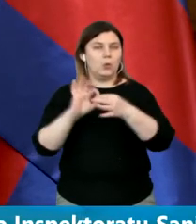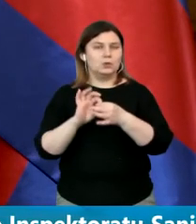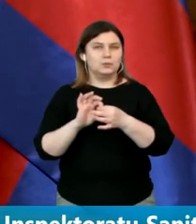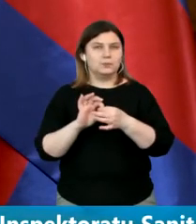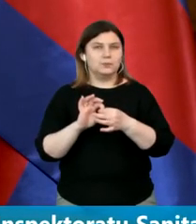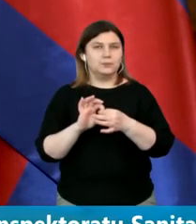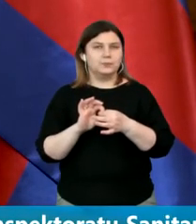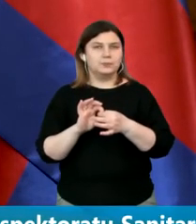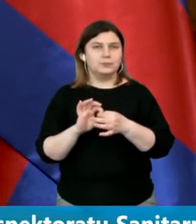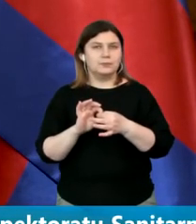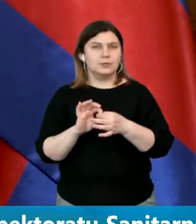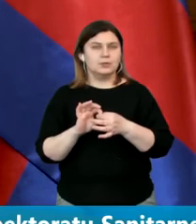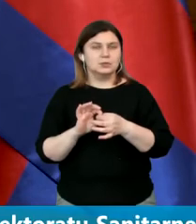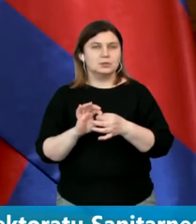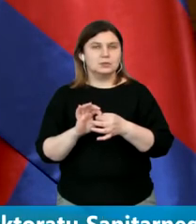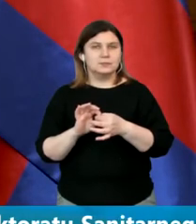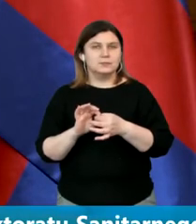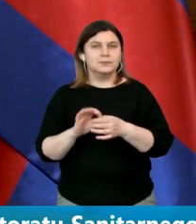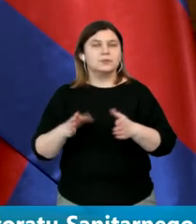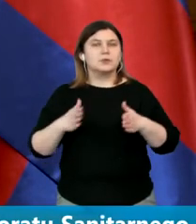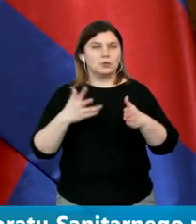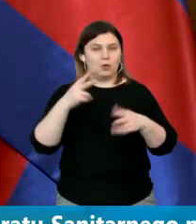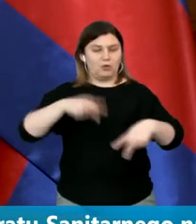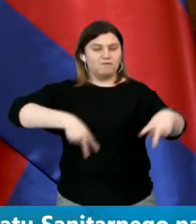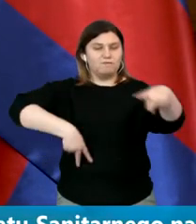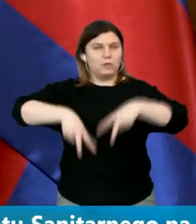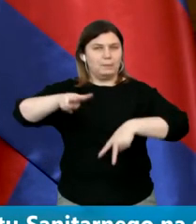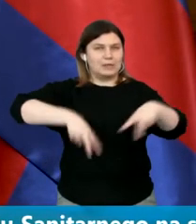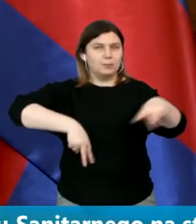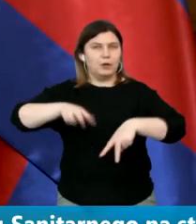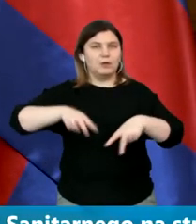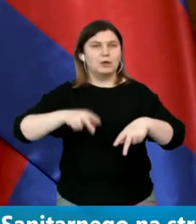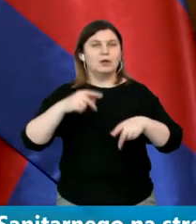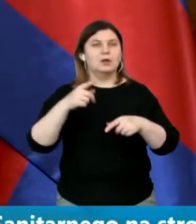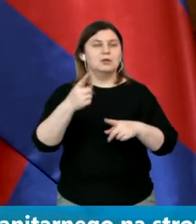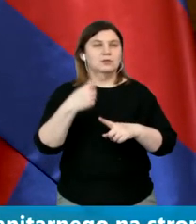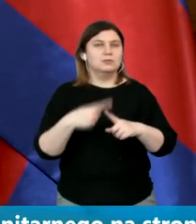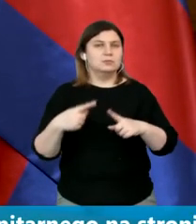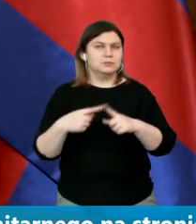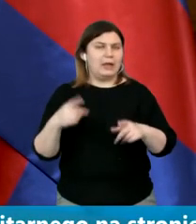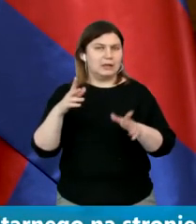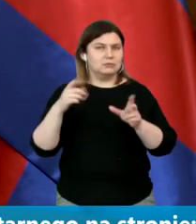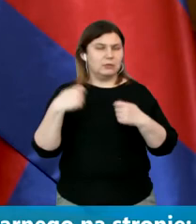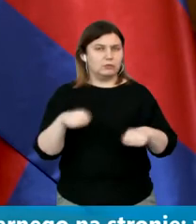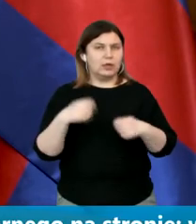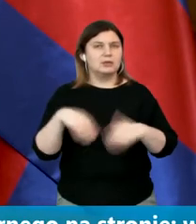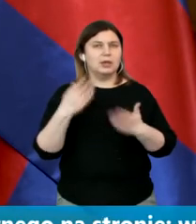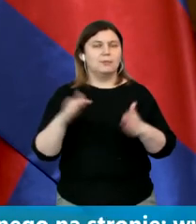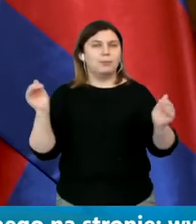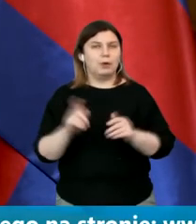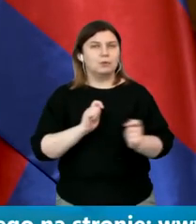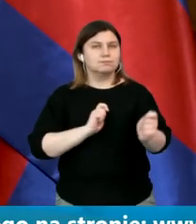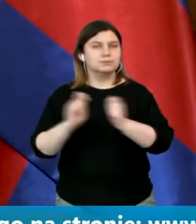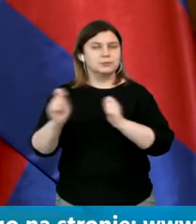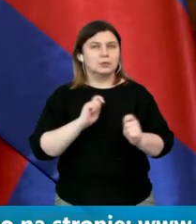łączącego właściwie drogi dwupasmowe tutaj przez fragment Szczecina i dając też możliwość przejechania